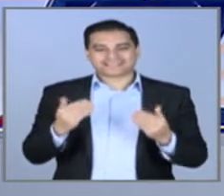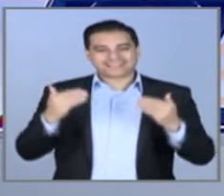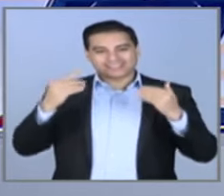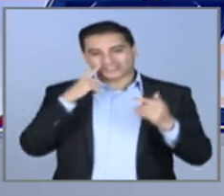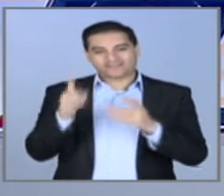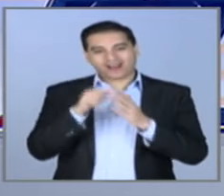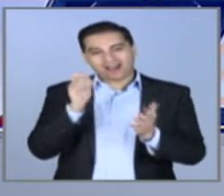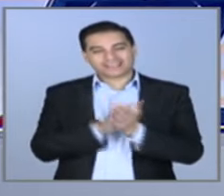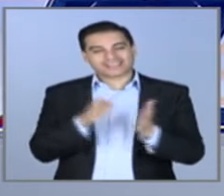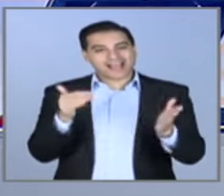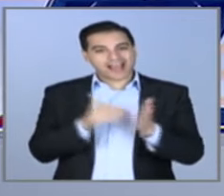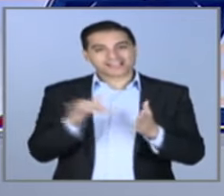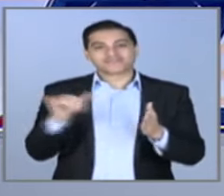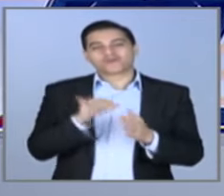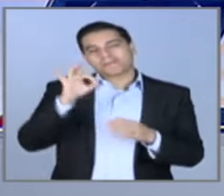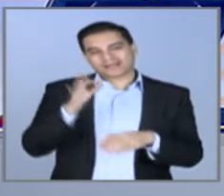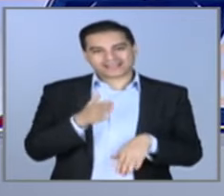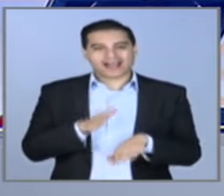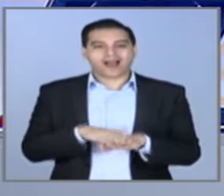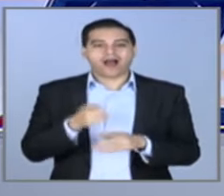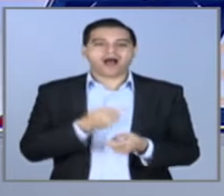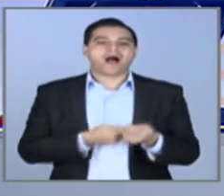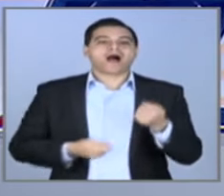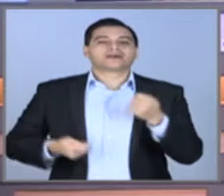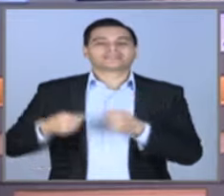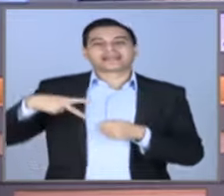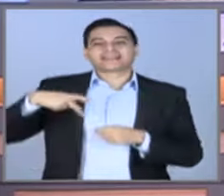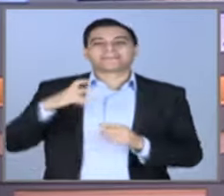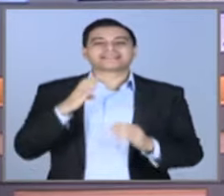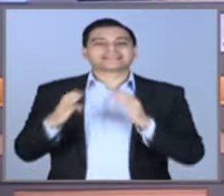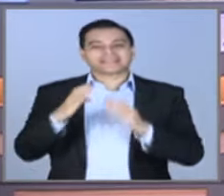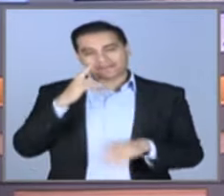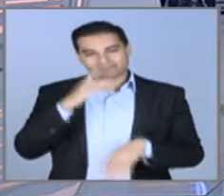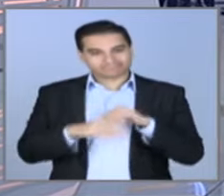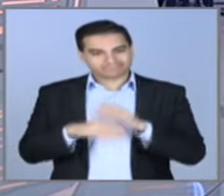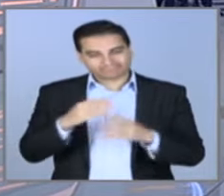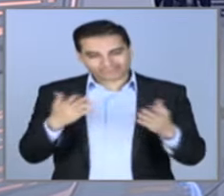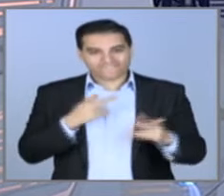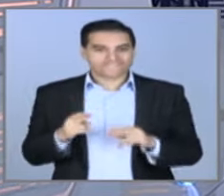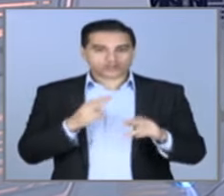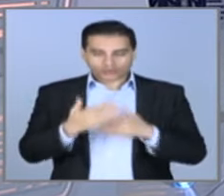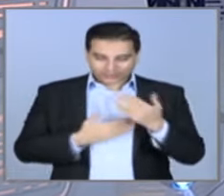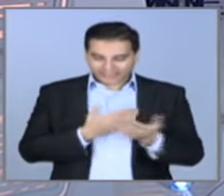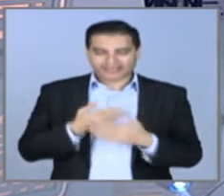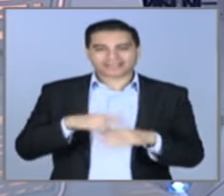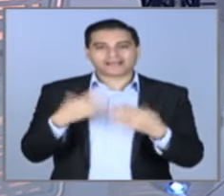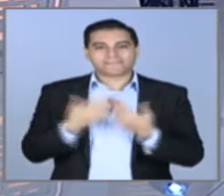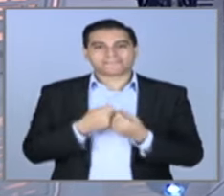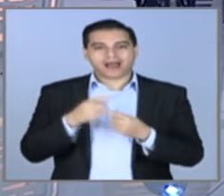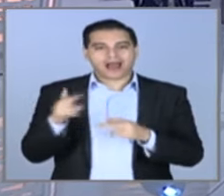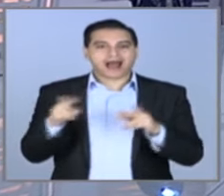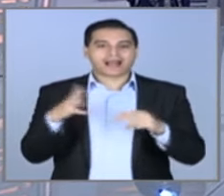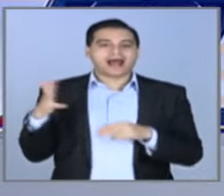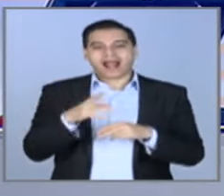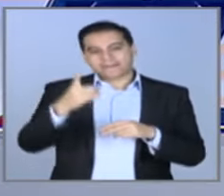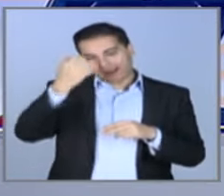عندنا فقرة أخيرة فيها أكتر من 80 نقطة. هنخرج فاصل وهنرجع مرة تانية مع الحلقة